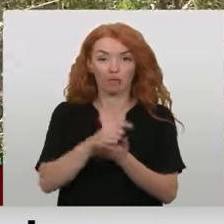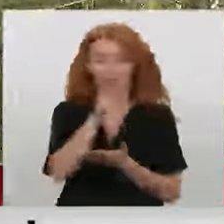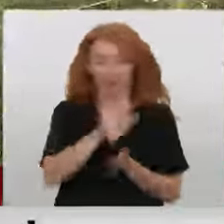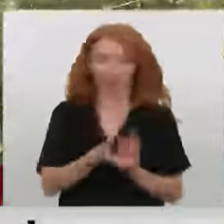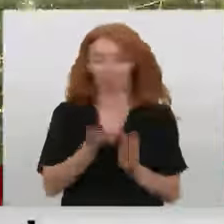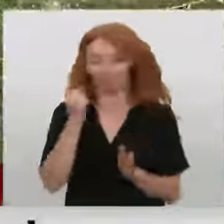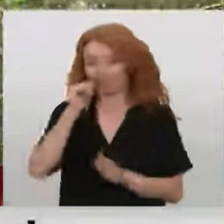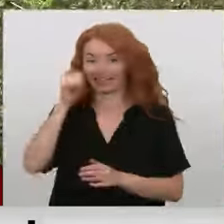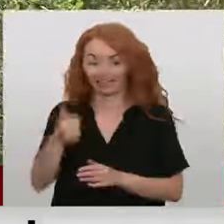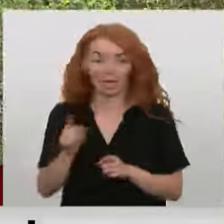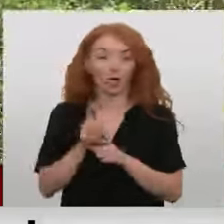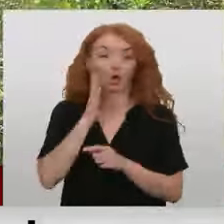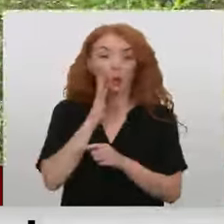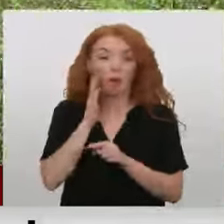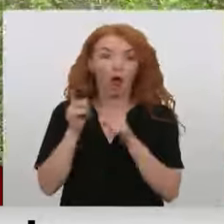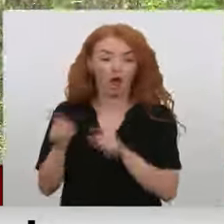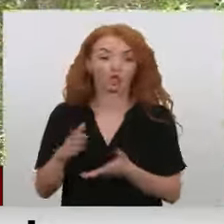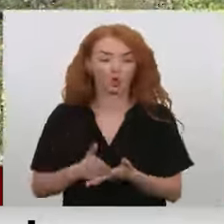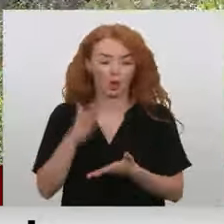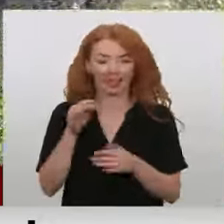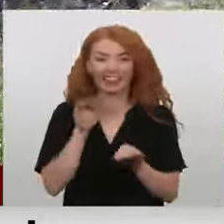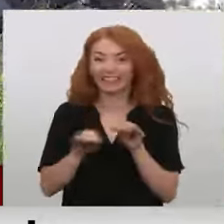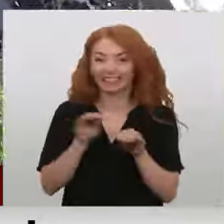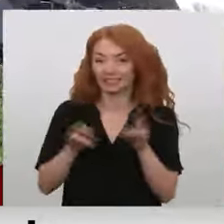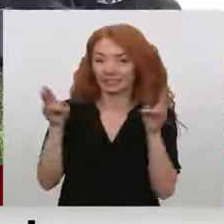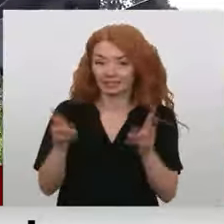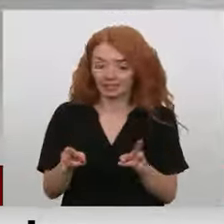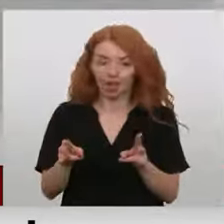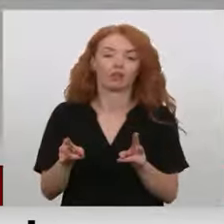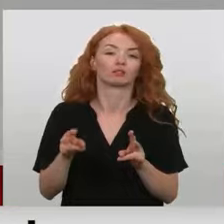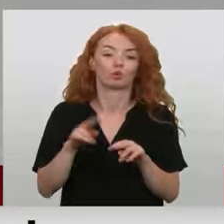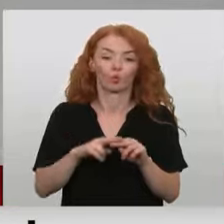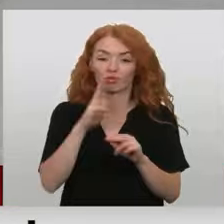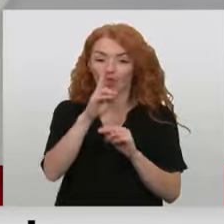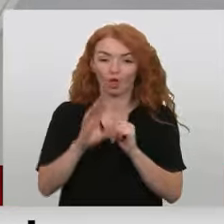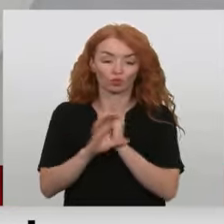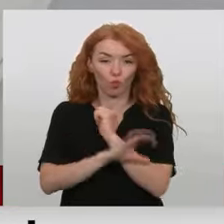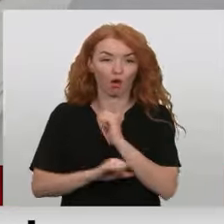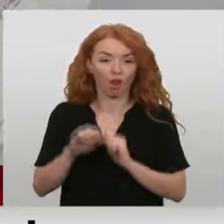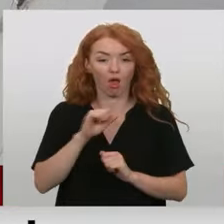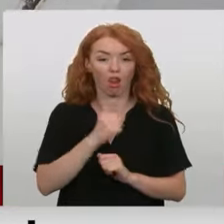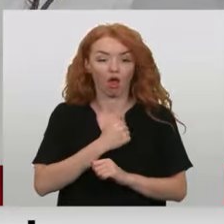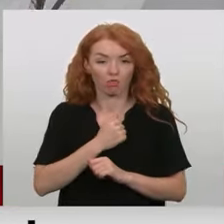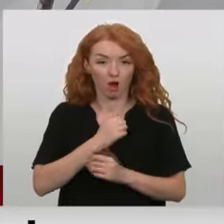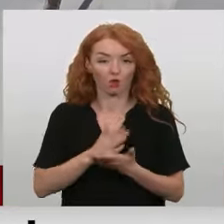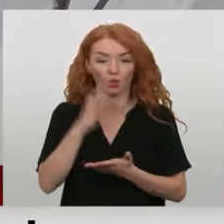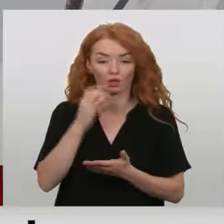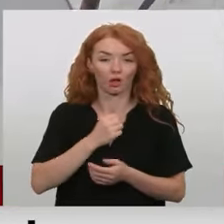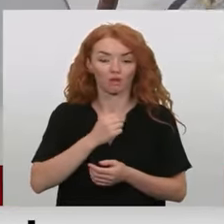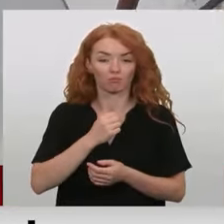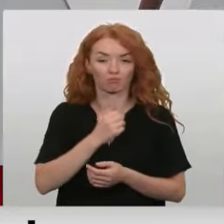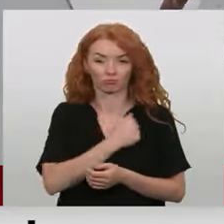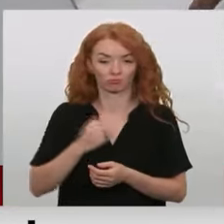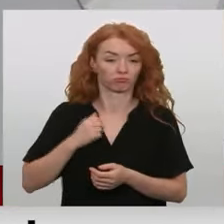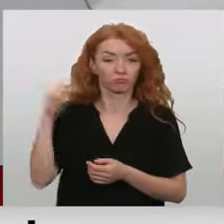rīt. Arī Rumānijā šodien noticis līdzīga veida incidents. Atgādināsim, ka nedēļas nogalē Latgalē notika militārās mācības, kuru